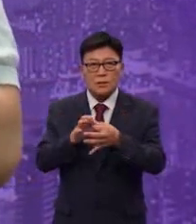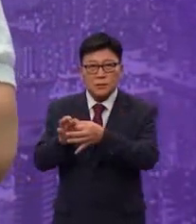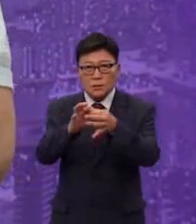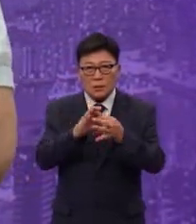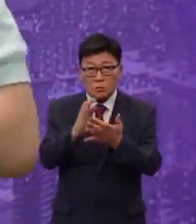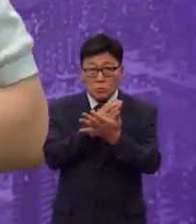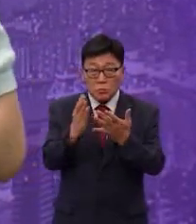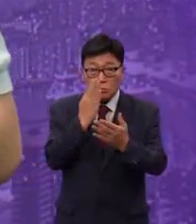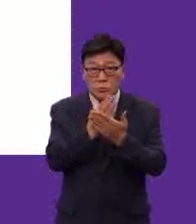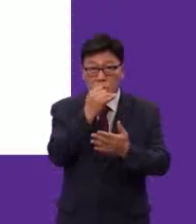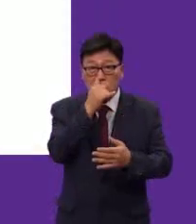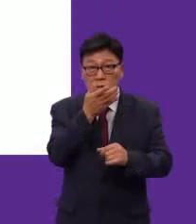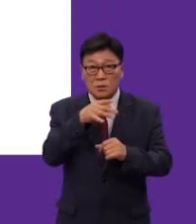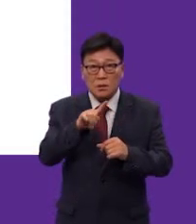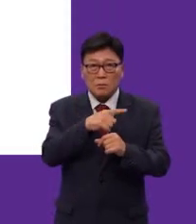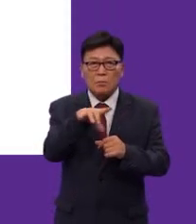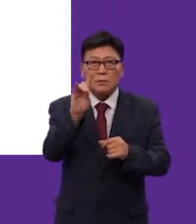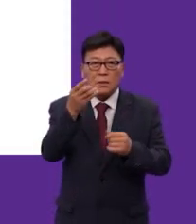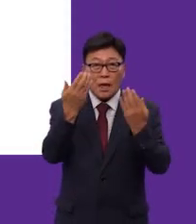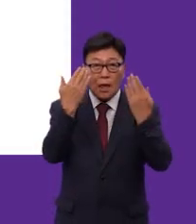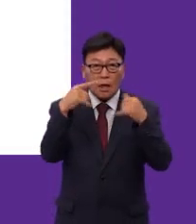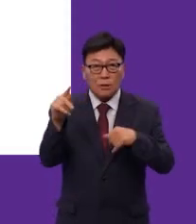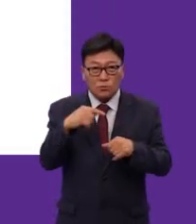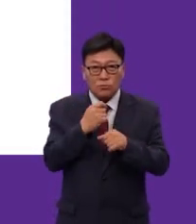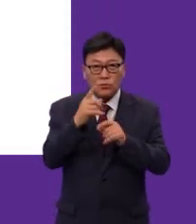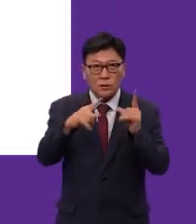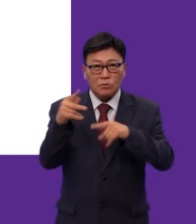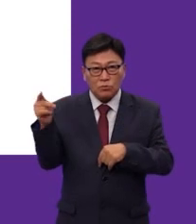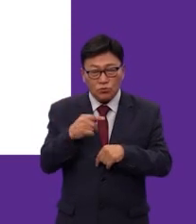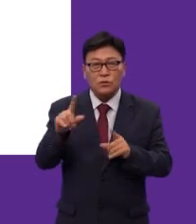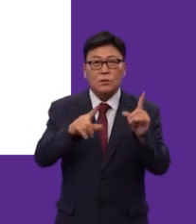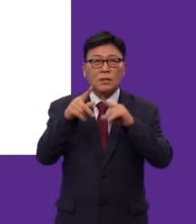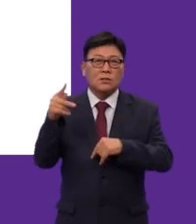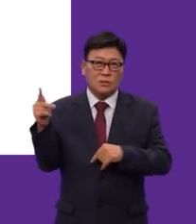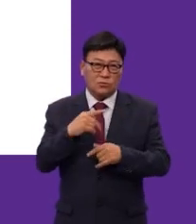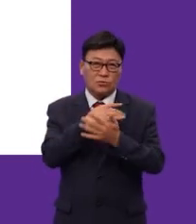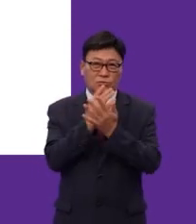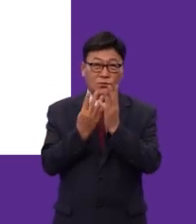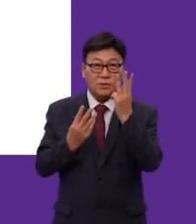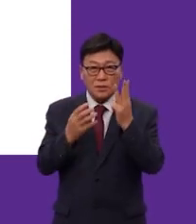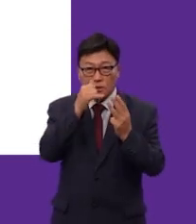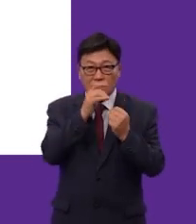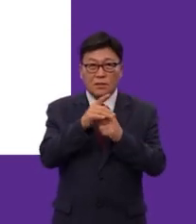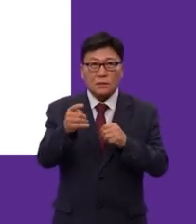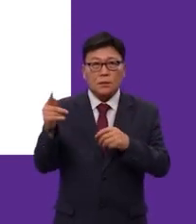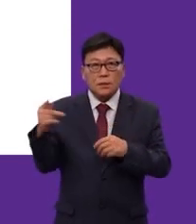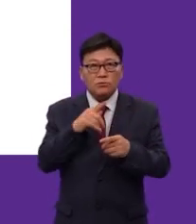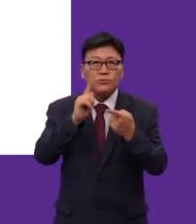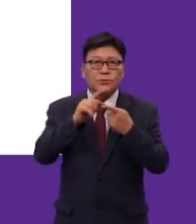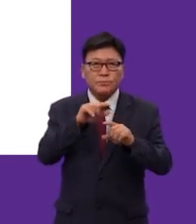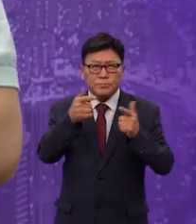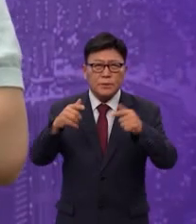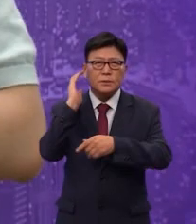카테고리가 나눠진다는 걸 알게 됐는데요. 먼저 학자금 대출, 생활비 대출, 주거 대출입니다. 저희는 이 대출에 대한 다양한